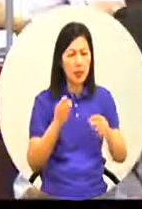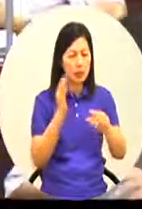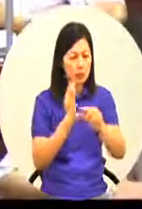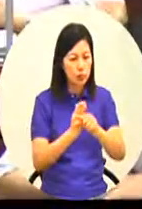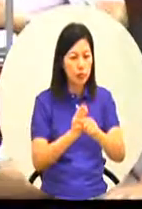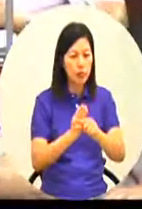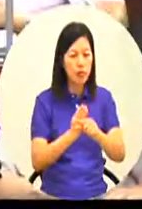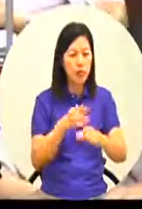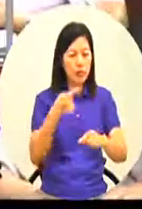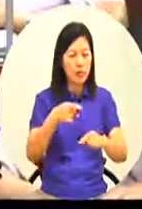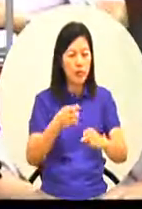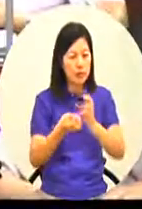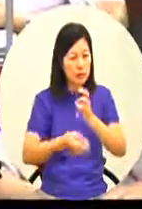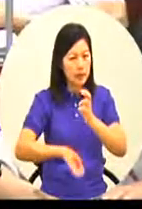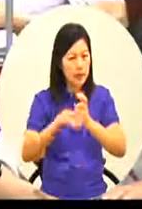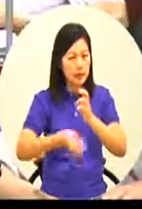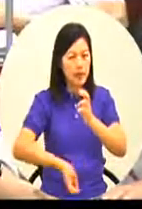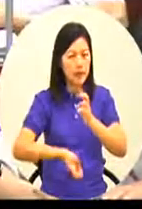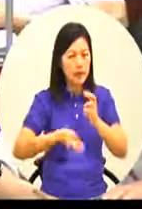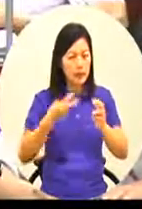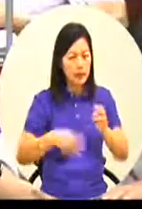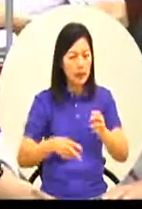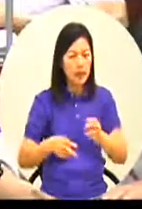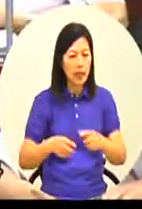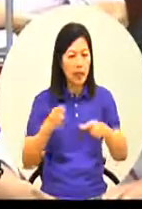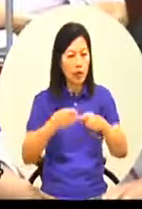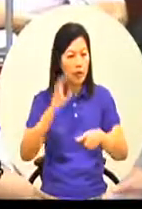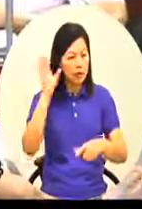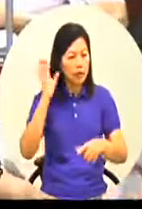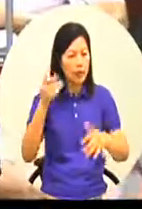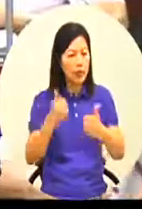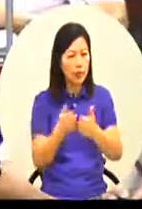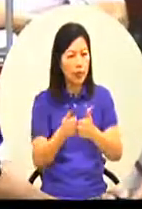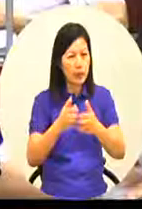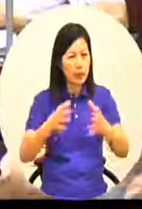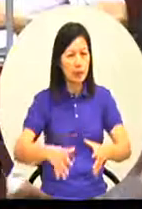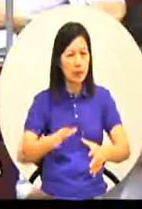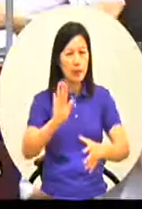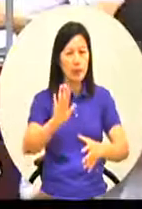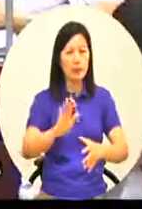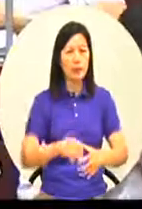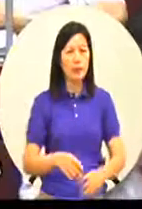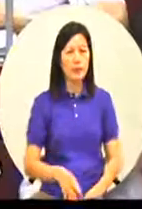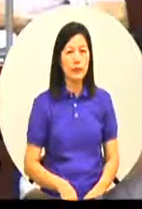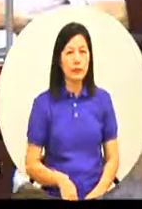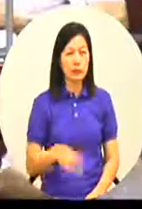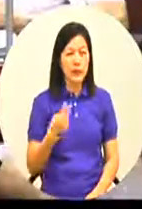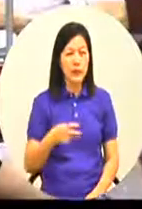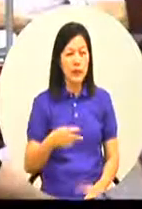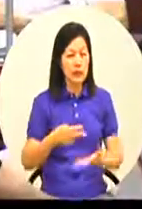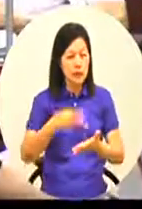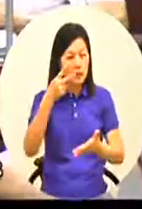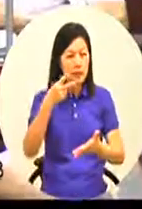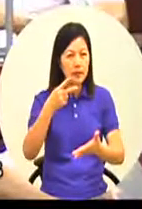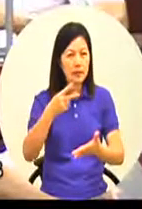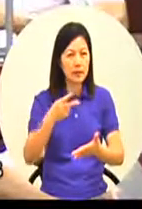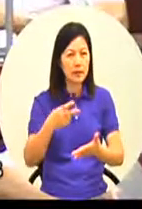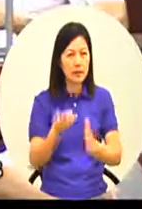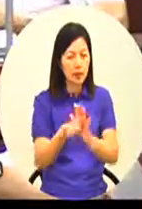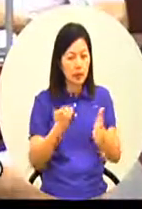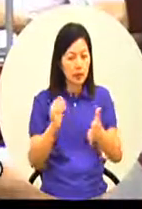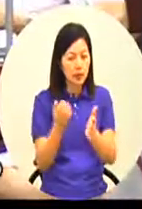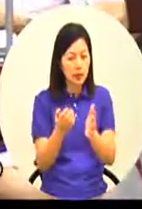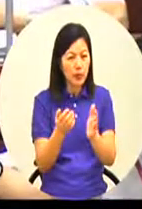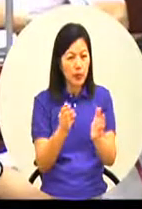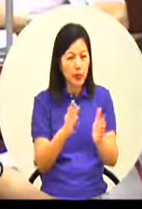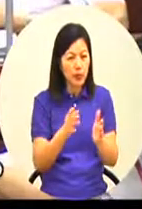们也很仔细哈，也有开公听会，也有这个召2次的一个预备会跟3次